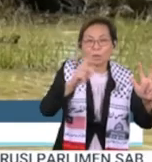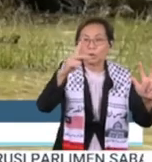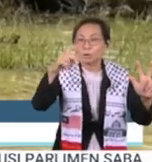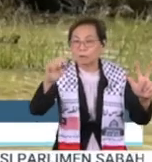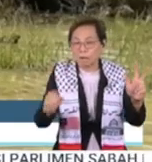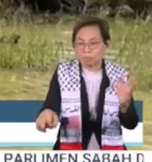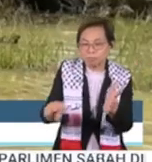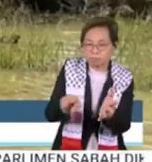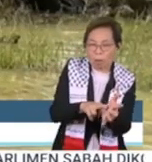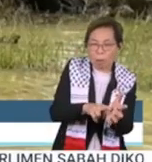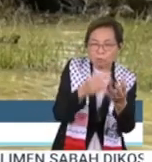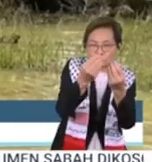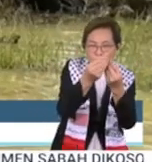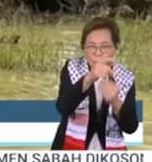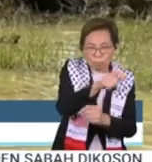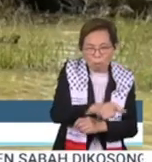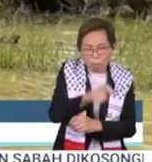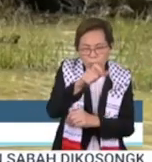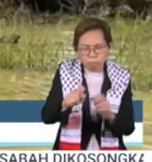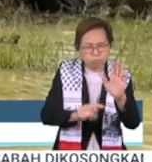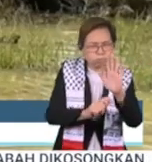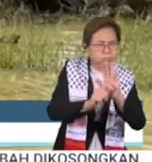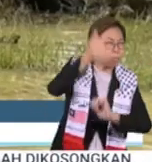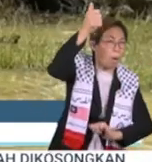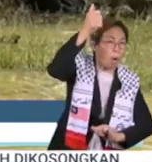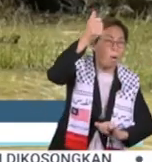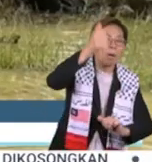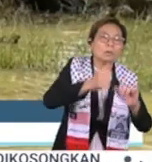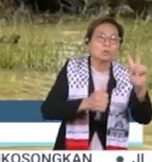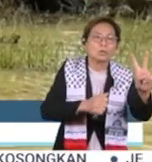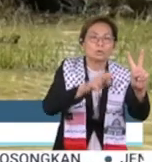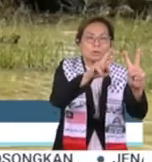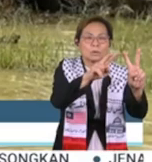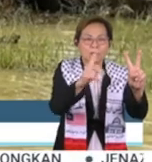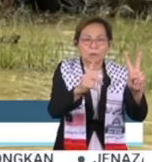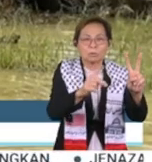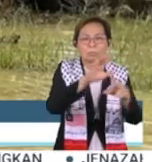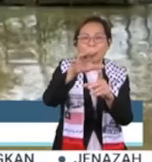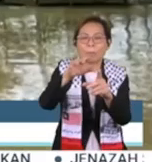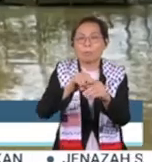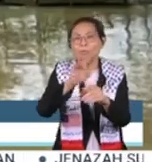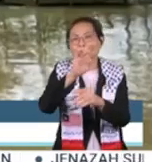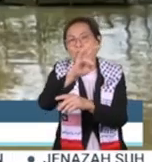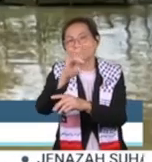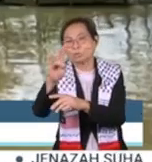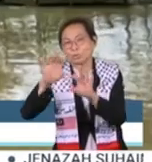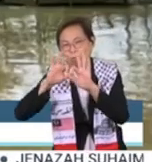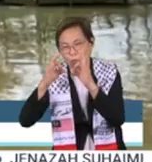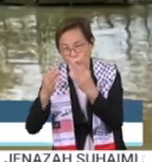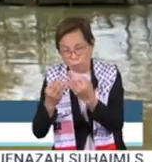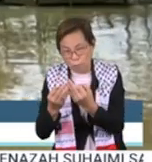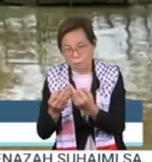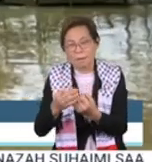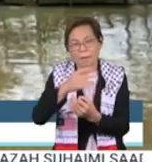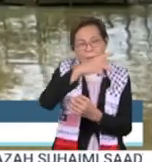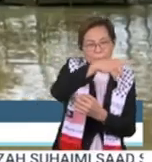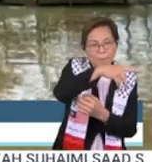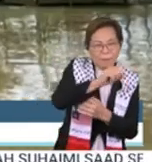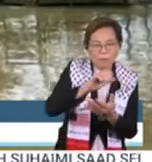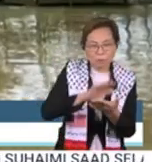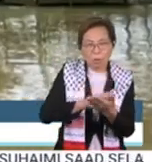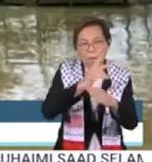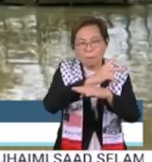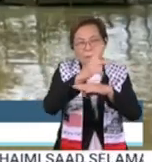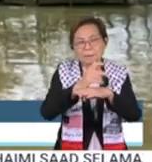Star mencatatkan jumlah penduduk terjejas tertinggi iaitu 221 orang melibatkan 77 keluarga. PPS